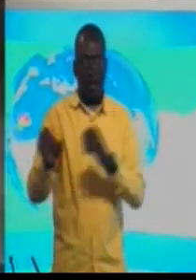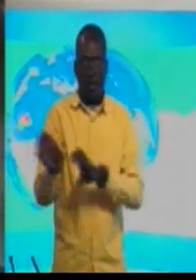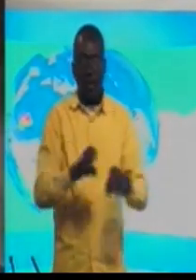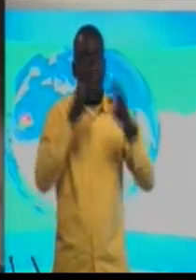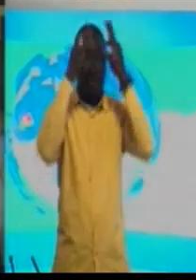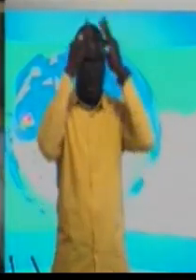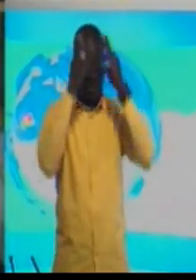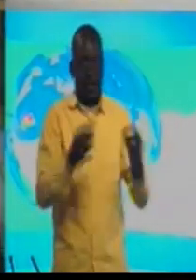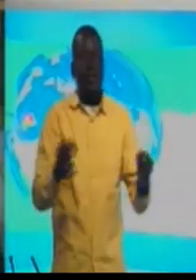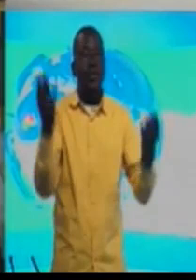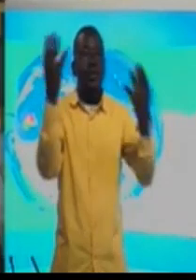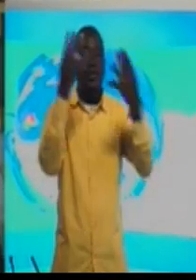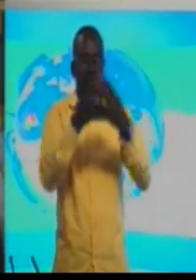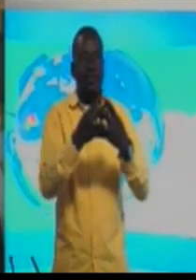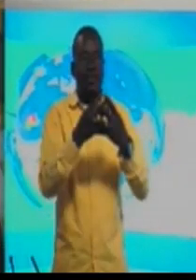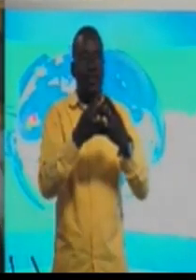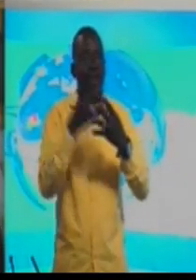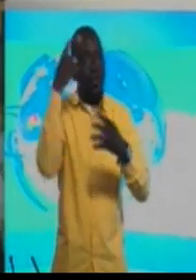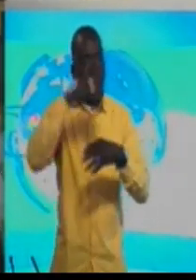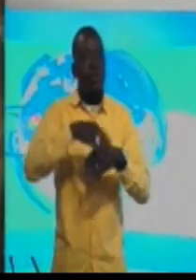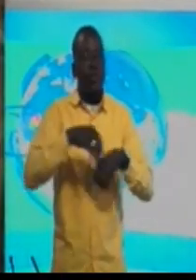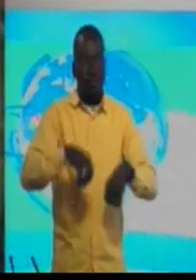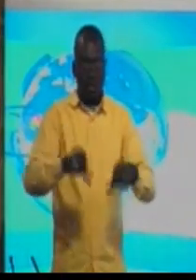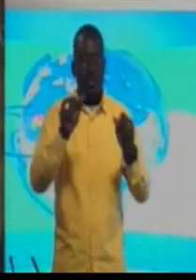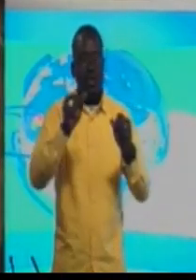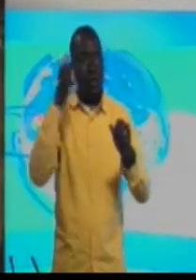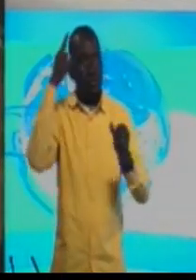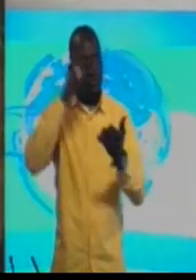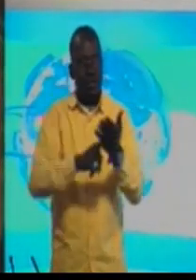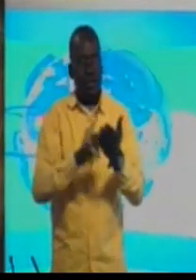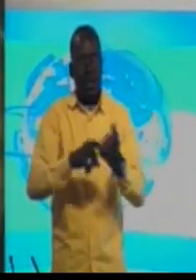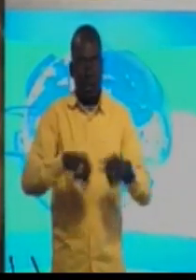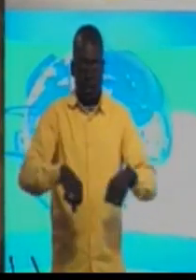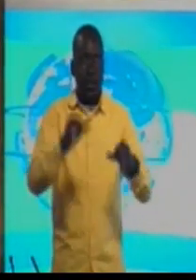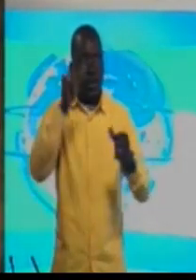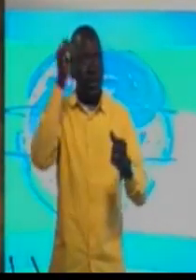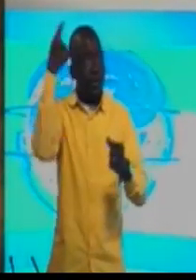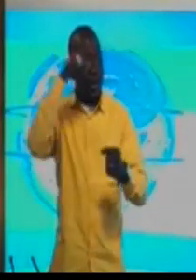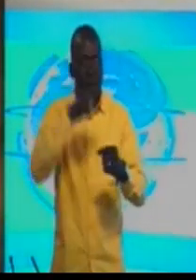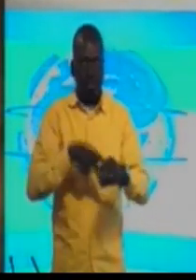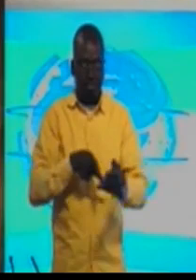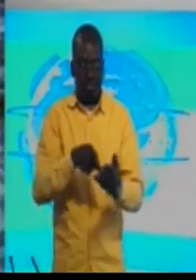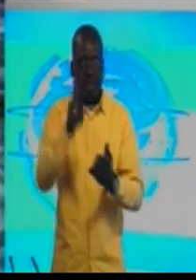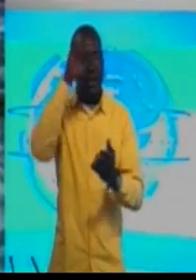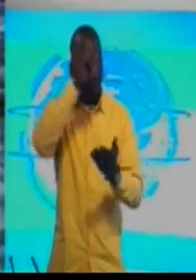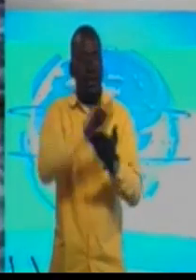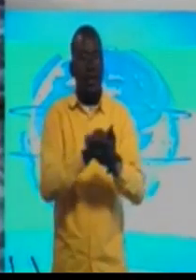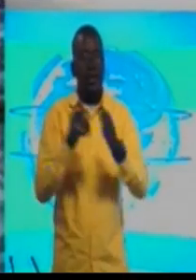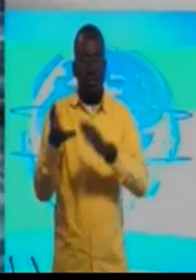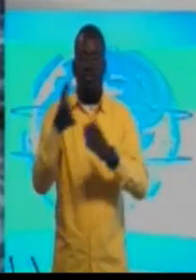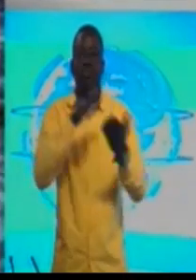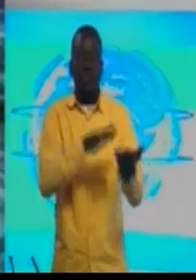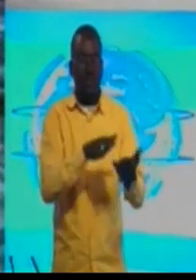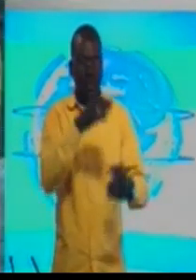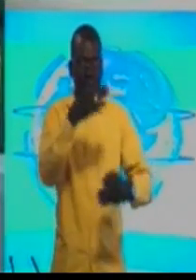décision pénale. Pour la suite de la procédure, les débats se poursuivent sur les dommages et intérêts à payer aux victimes de ce putsch. La